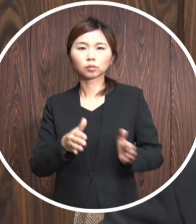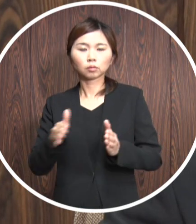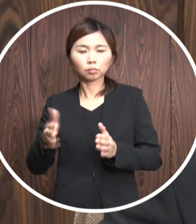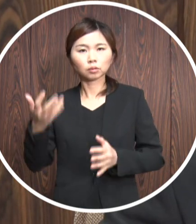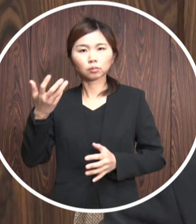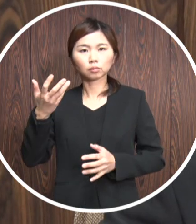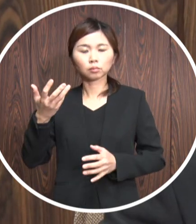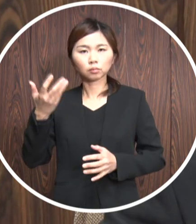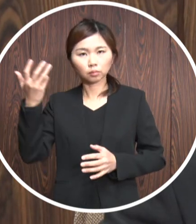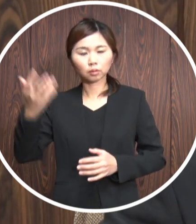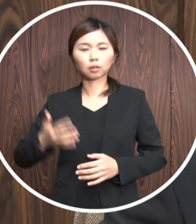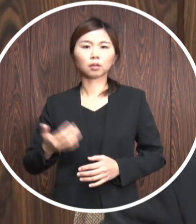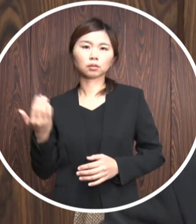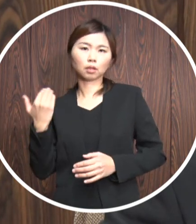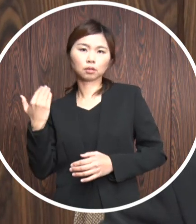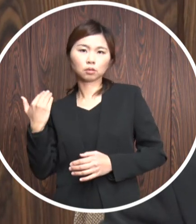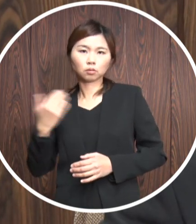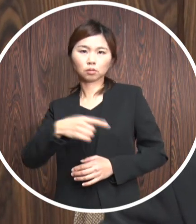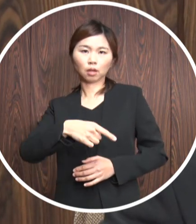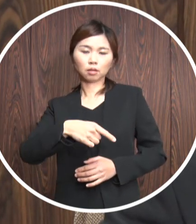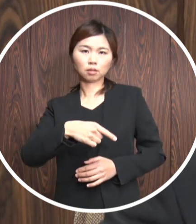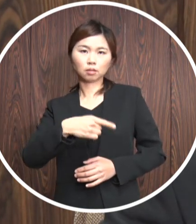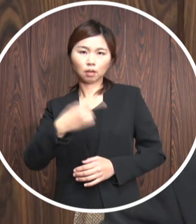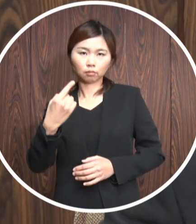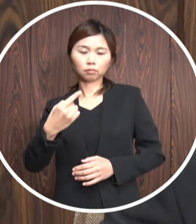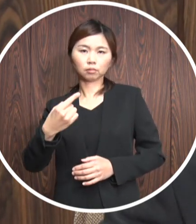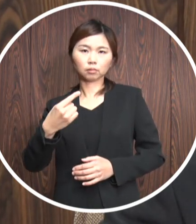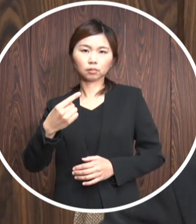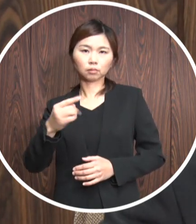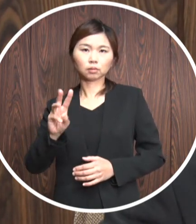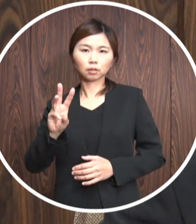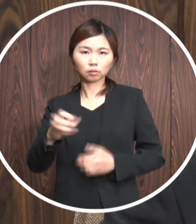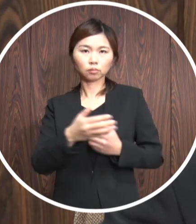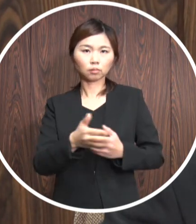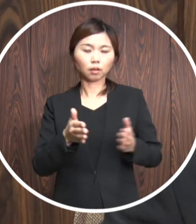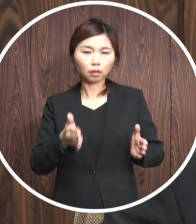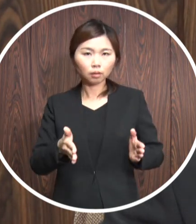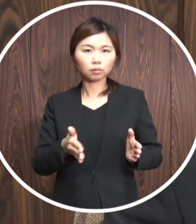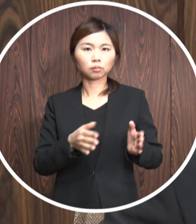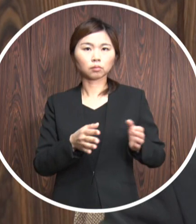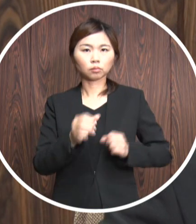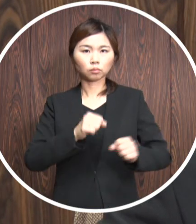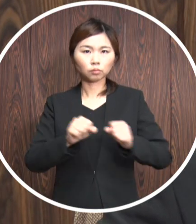先日130室の運用を開始したところです